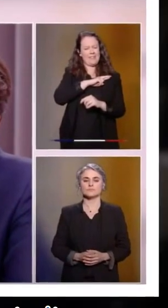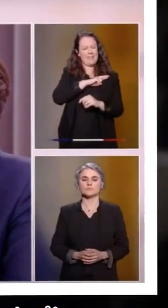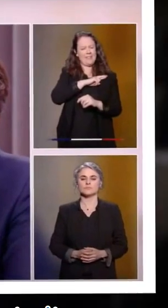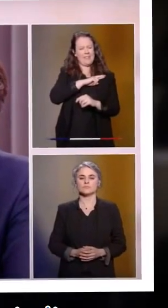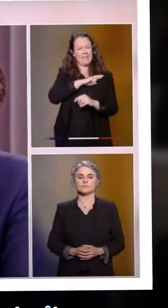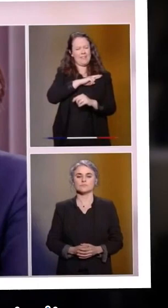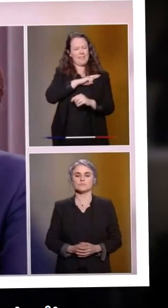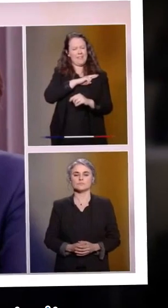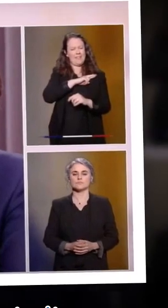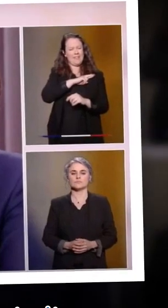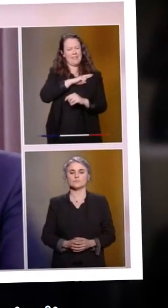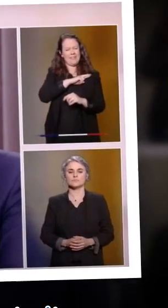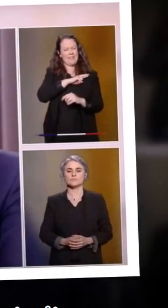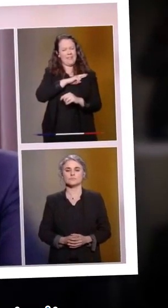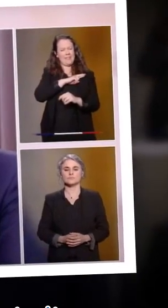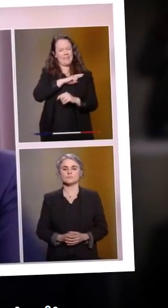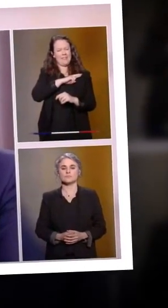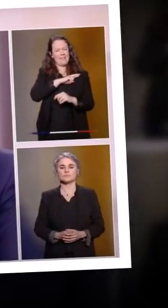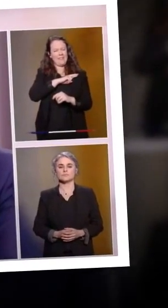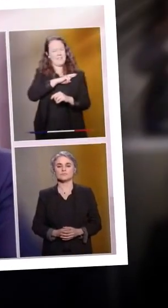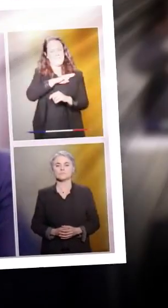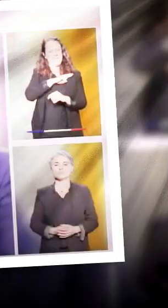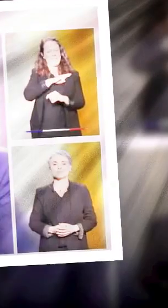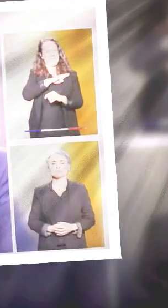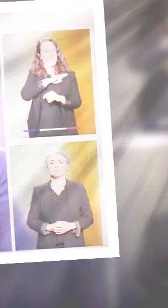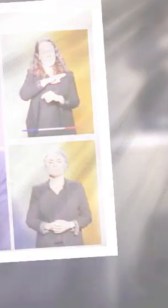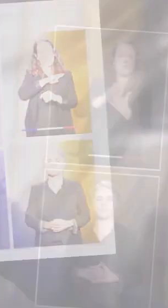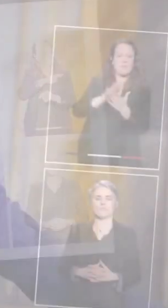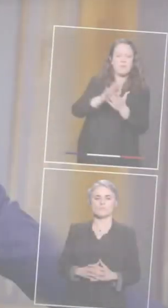49.3 de la controversée réforme des retraites.